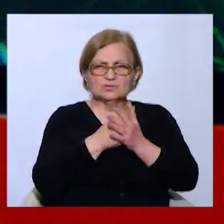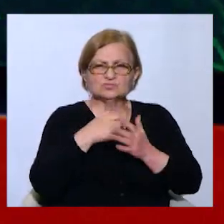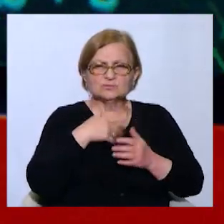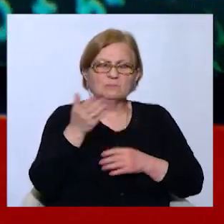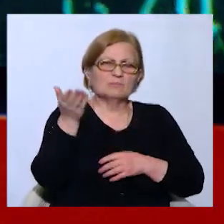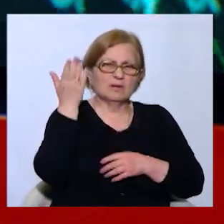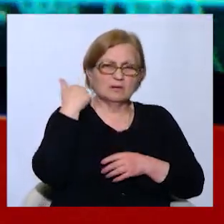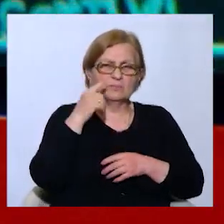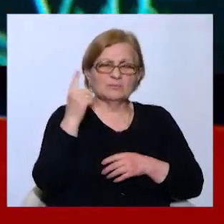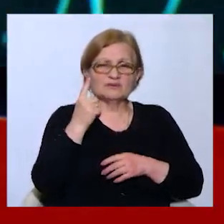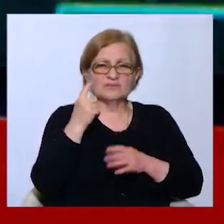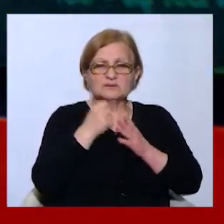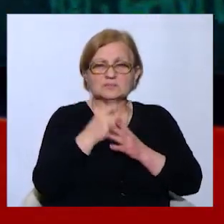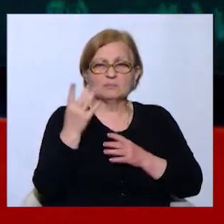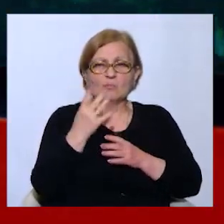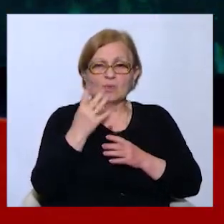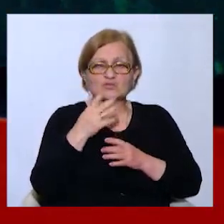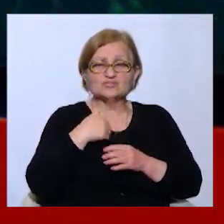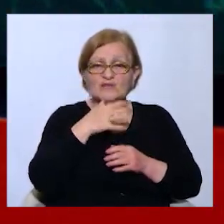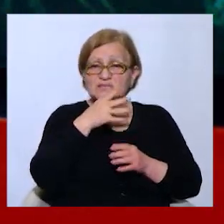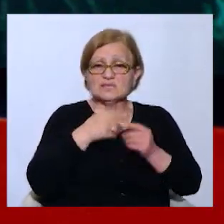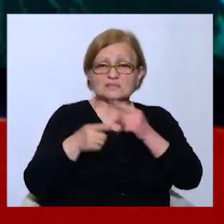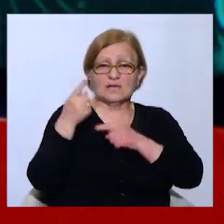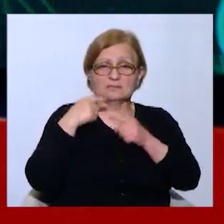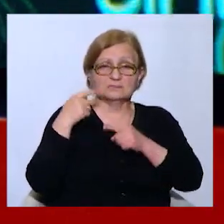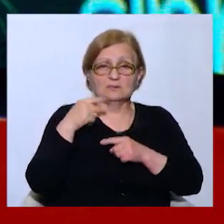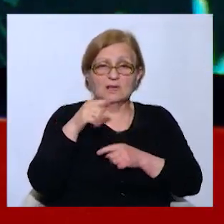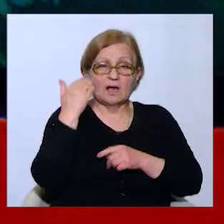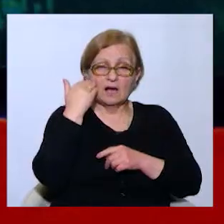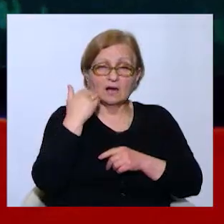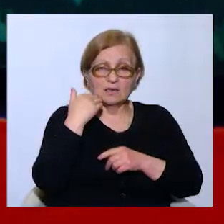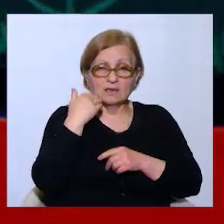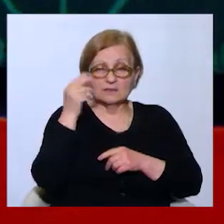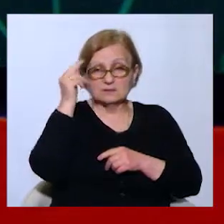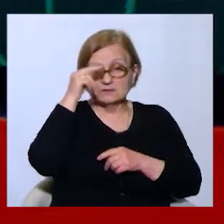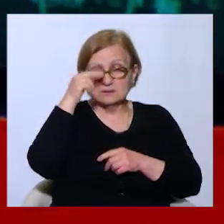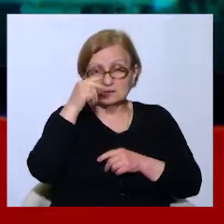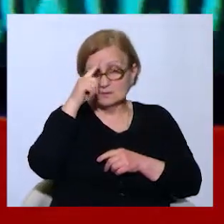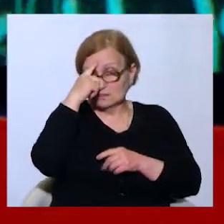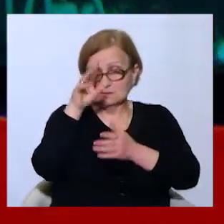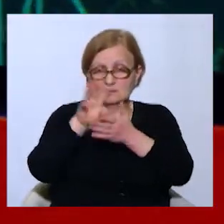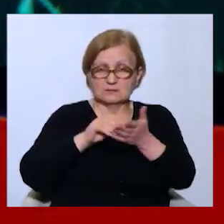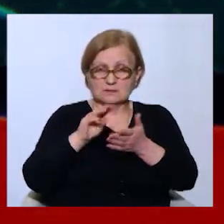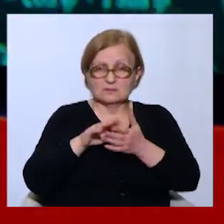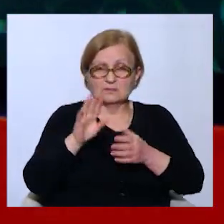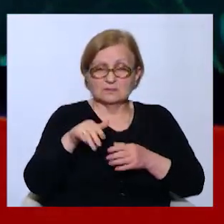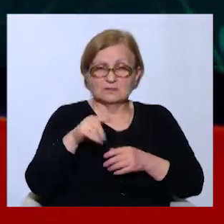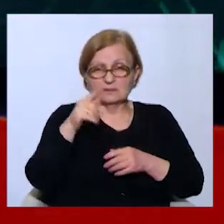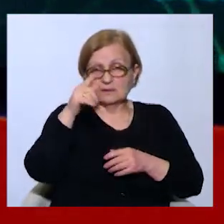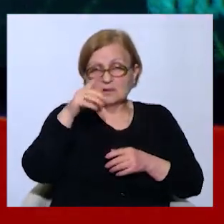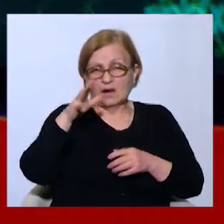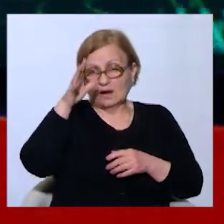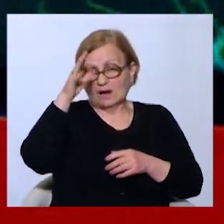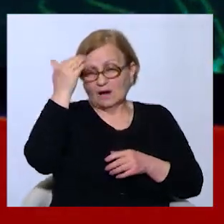მე-4 საუკუნემდე ინდოეთში შეიქმნა ეს რიცხვთა სისტემა, რომელიც არაბებმა ისწავლეს ინდოელებისგან და შემდეგ არაბმა